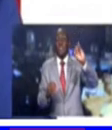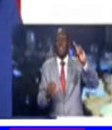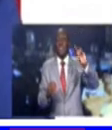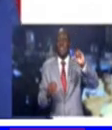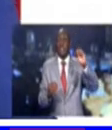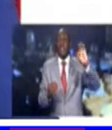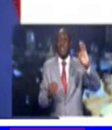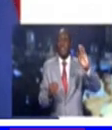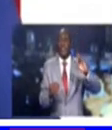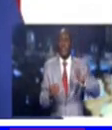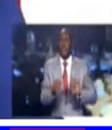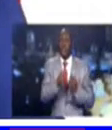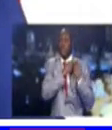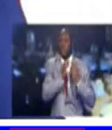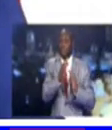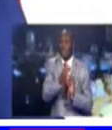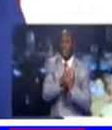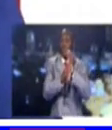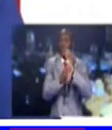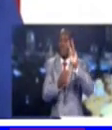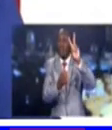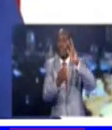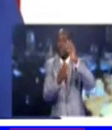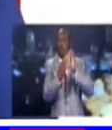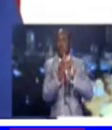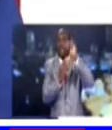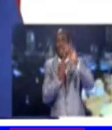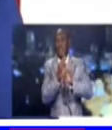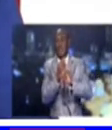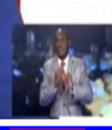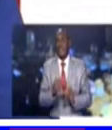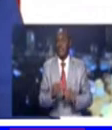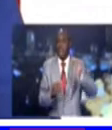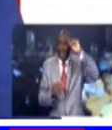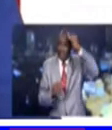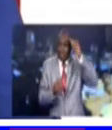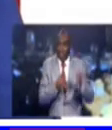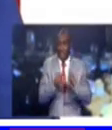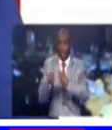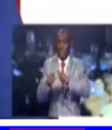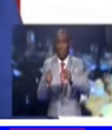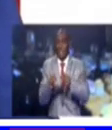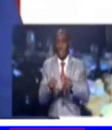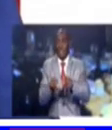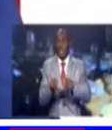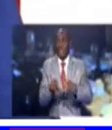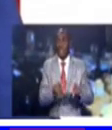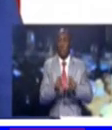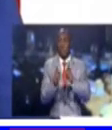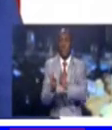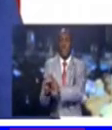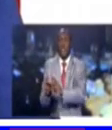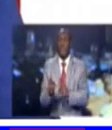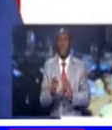depuis l'apparition du premier cas 2 mars dernier le gouvernement a mis en place un plan de